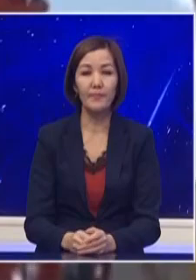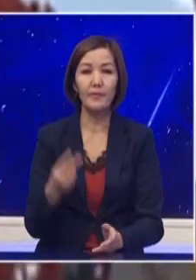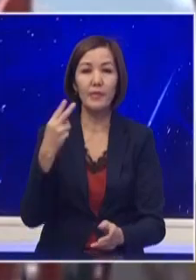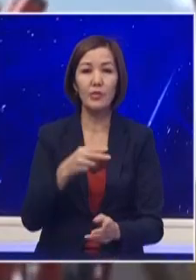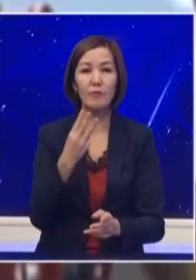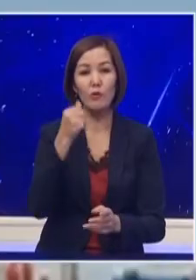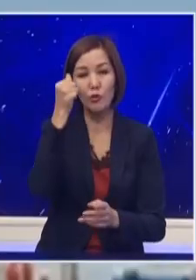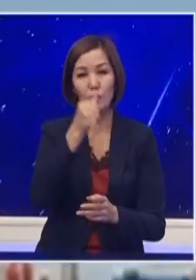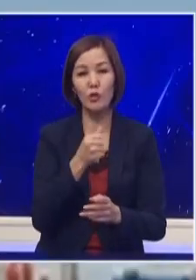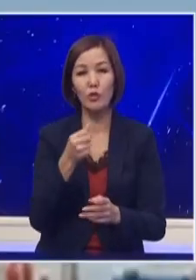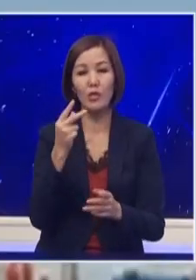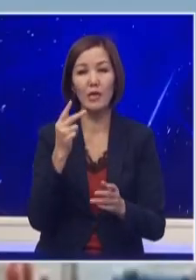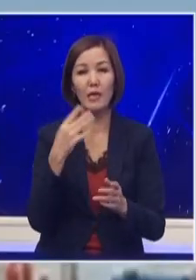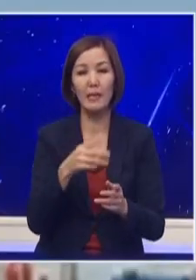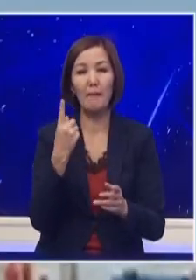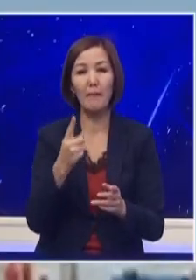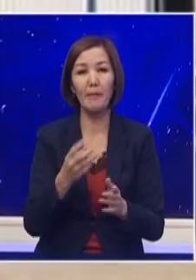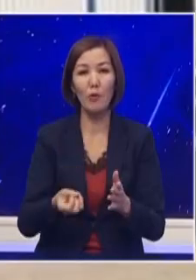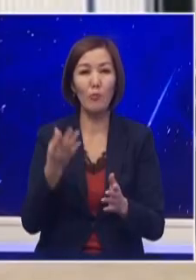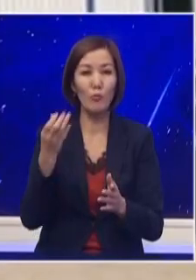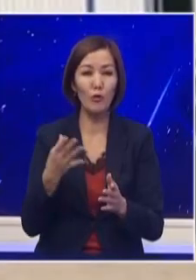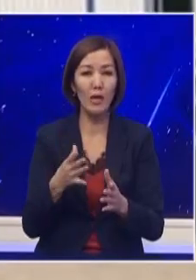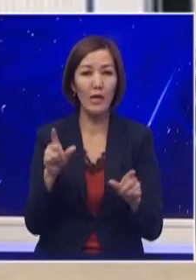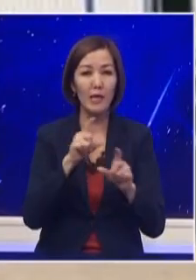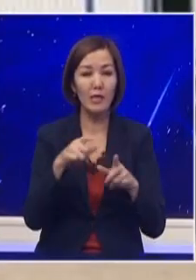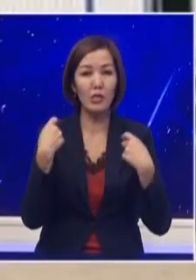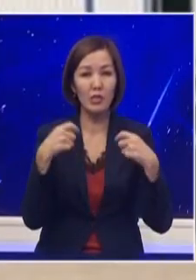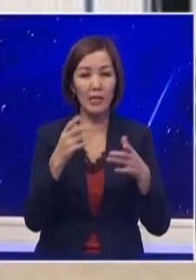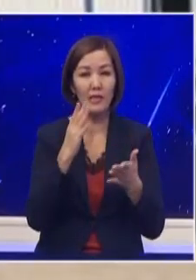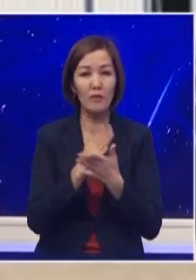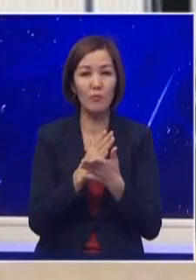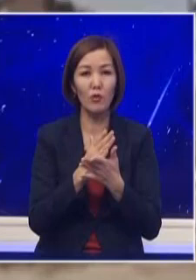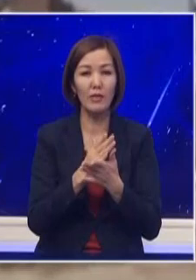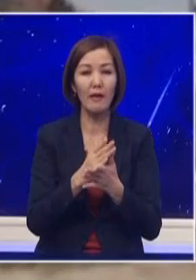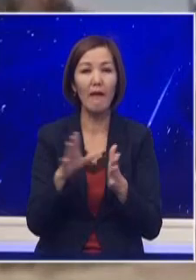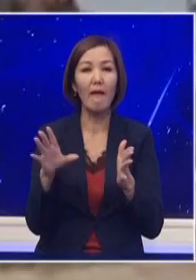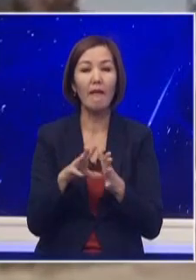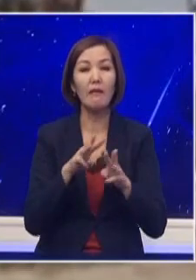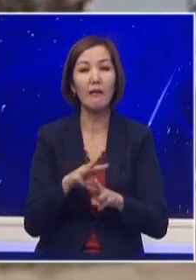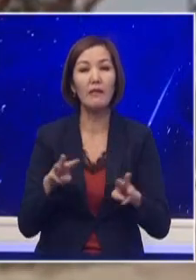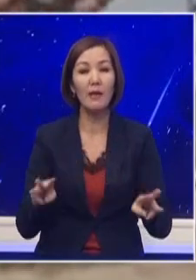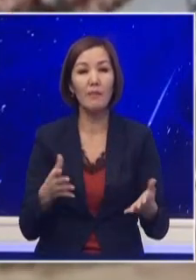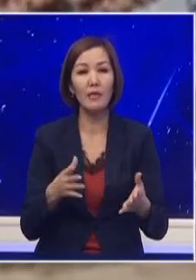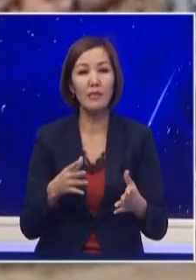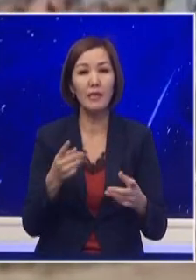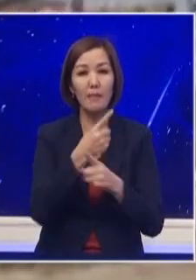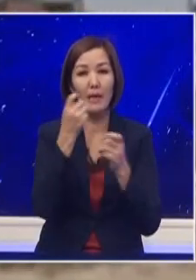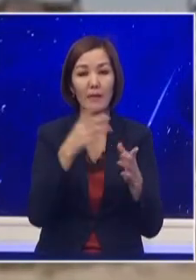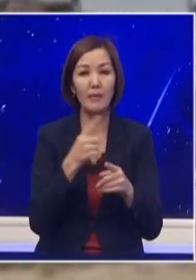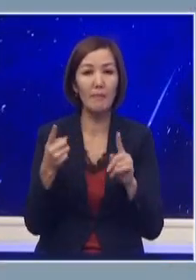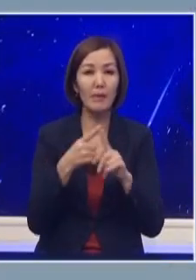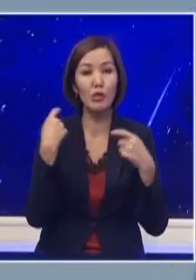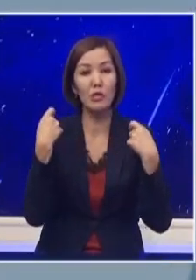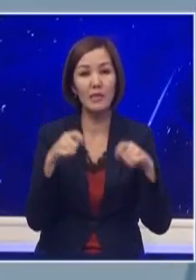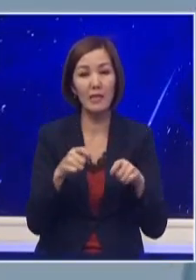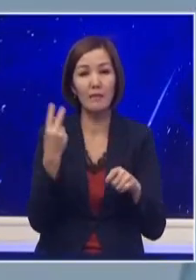23 желтоқсанда 41 мұнай кеніші аукционға шығарылады. Бұл жайында үкімет отырысында энергетика министрі Болат Ақшолақов мәлімдеді. Бірінші аукцион